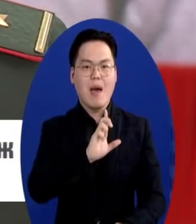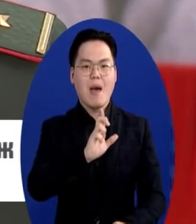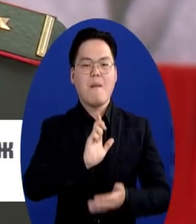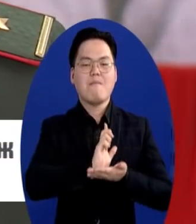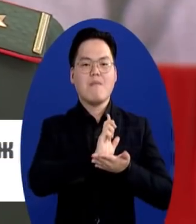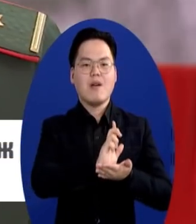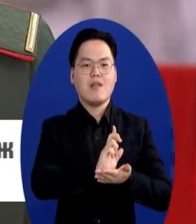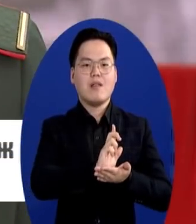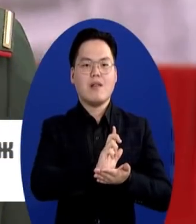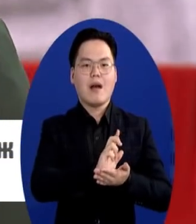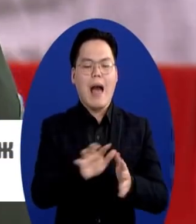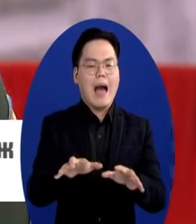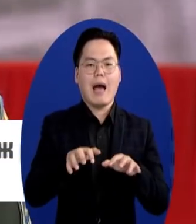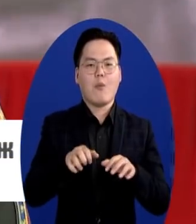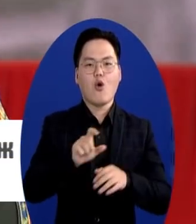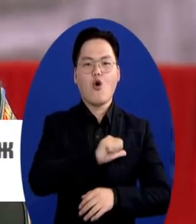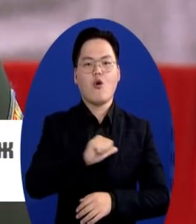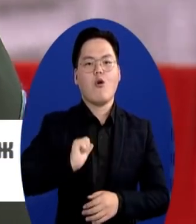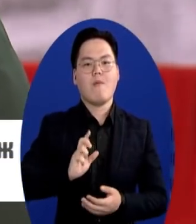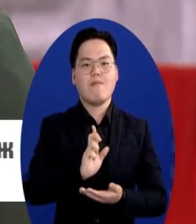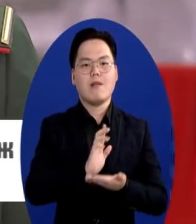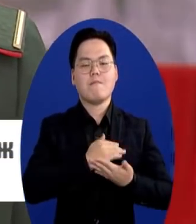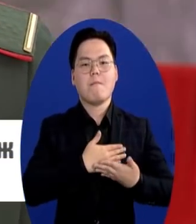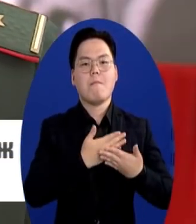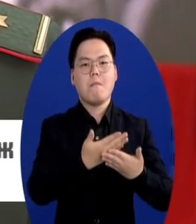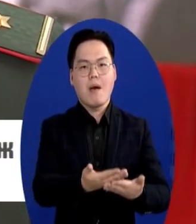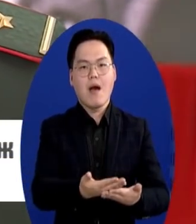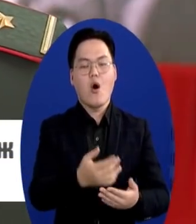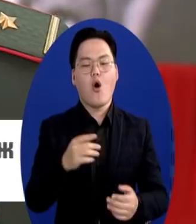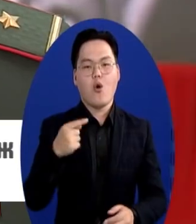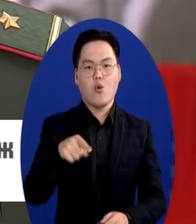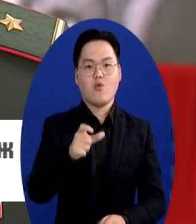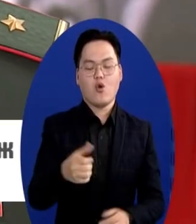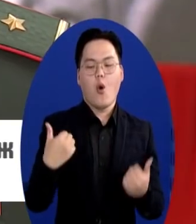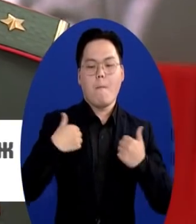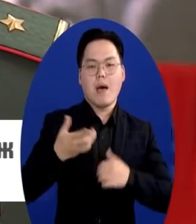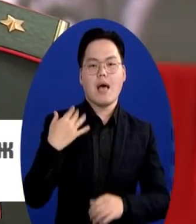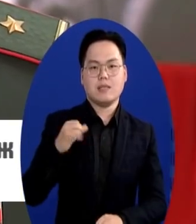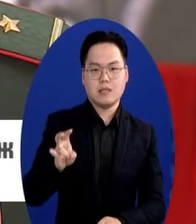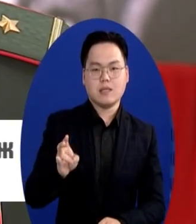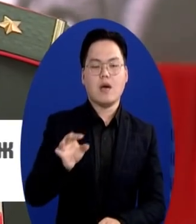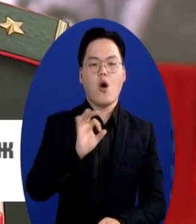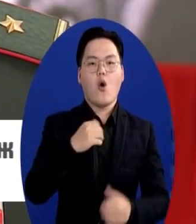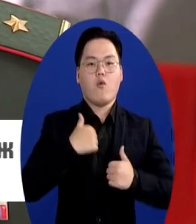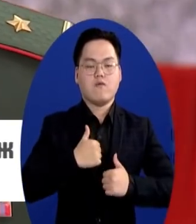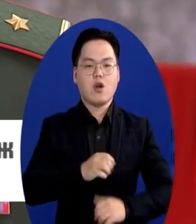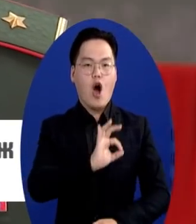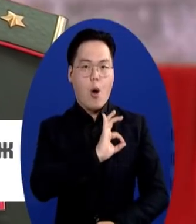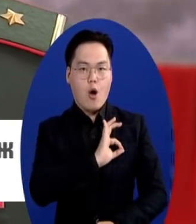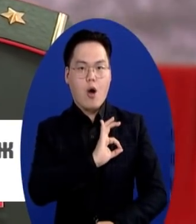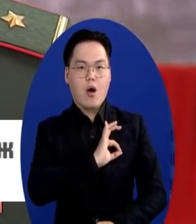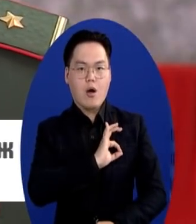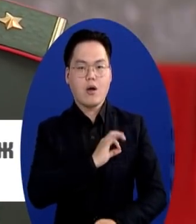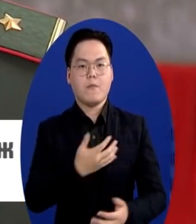сэтгэлээр өөрөөсөө одоо бэлэг явуулж исэн энэ хүний маань бас өмсч байсан хувтас шагнагдж байсан одоо медаль гэдэг ингээд ярих юм